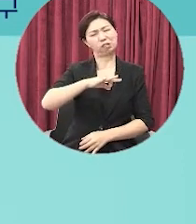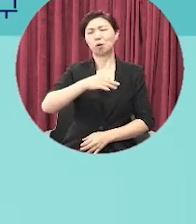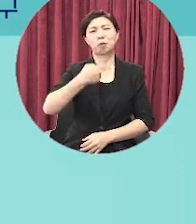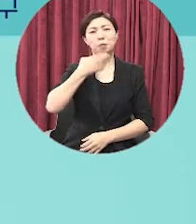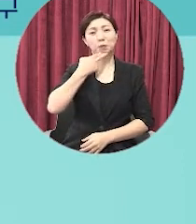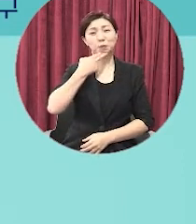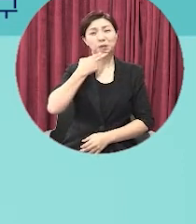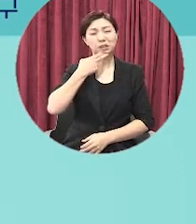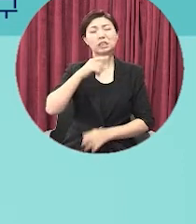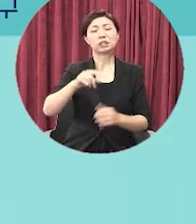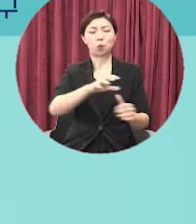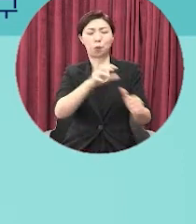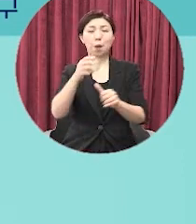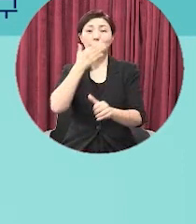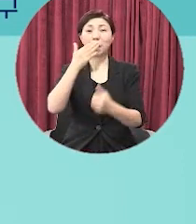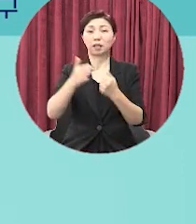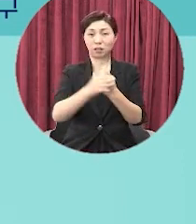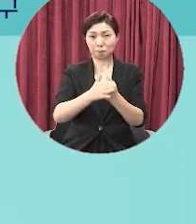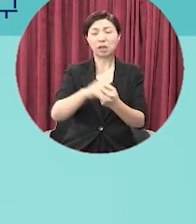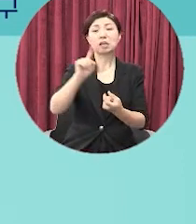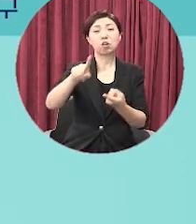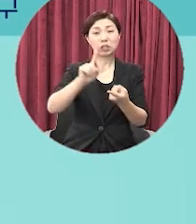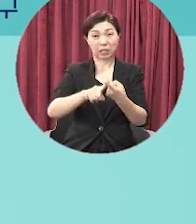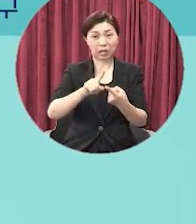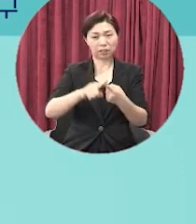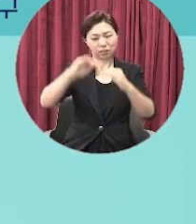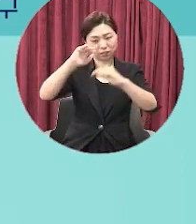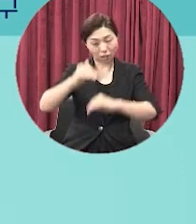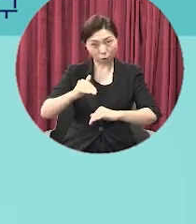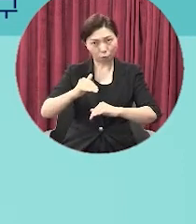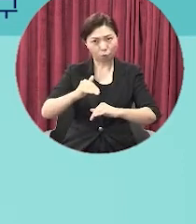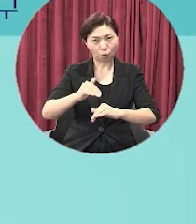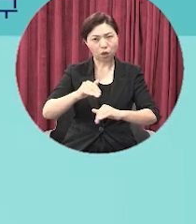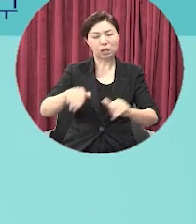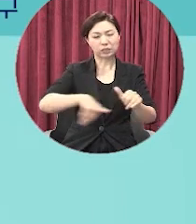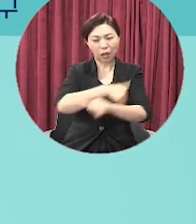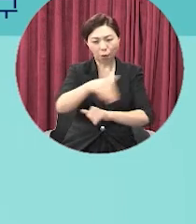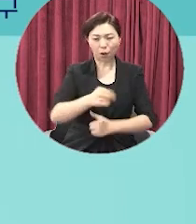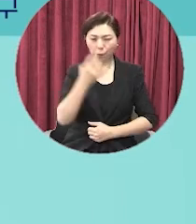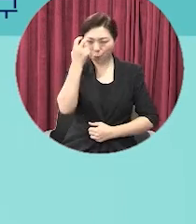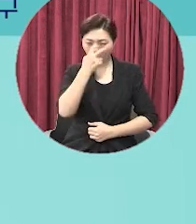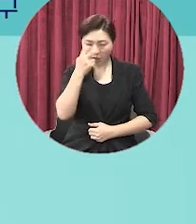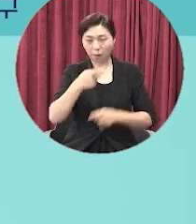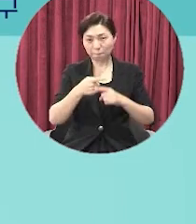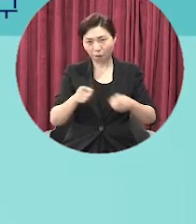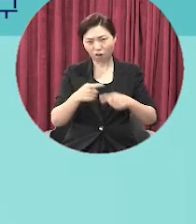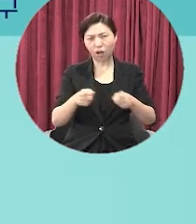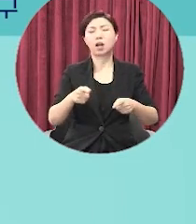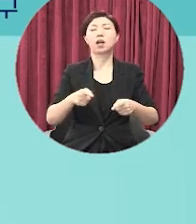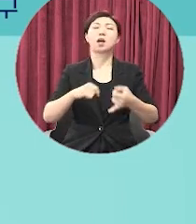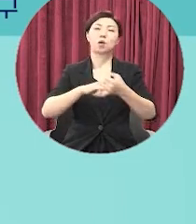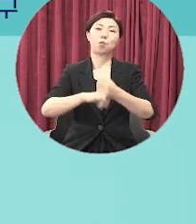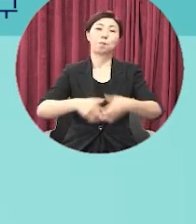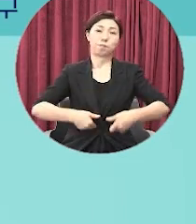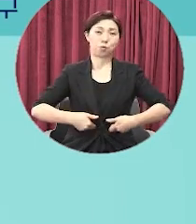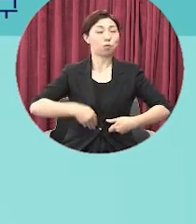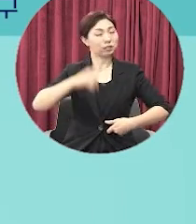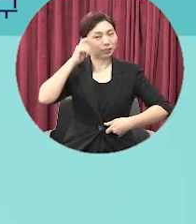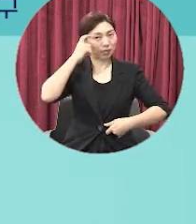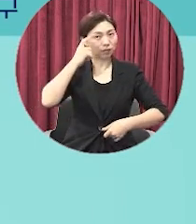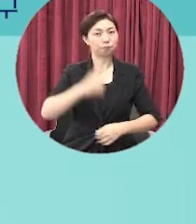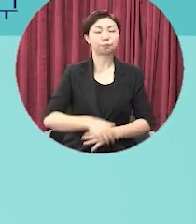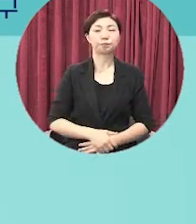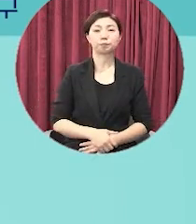될 수 있기 때문에 이런 부분에 대한 어 내 용 질에 대한 관리감독 위축이 정책 평가가 필요할 것이다 라고 생각할 수